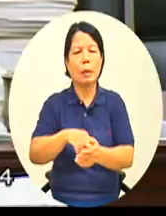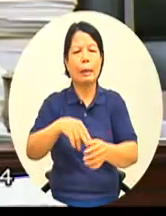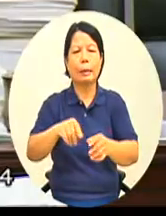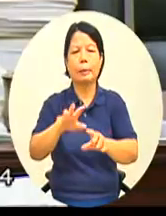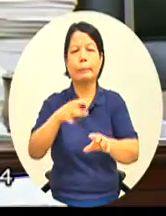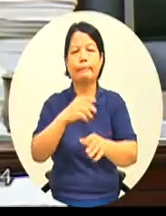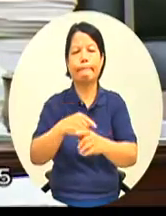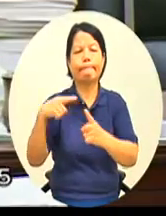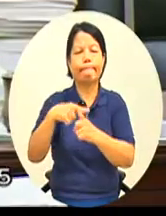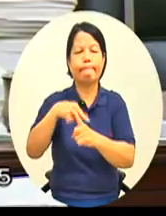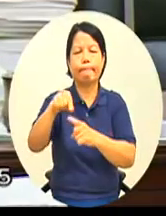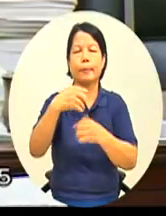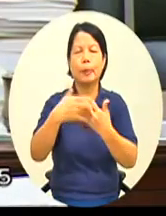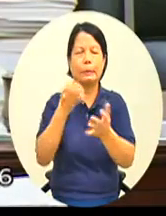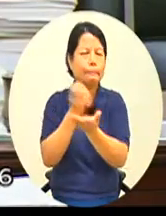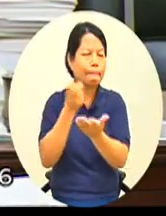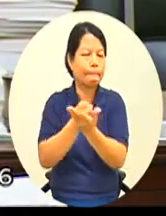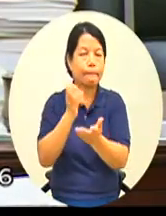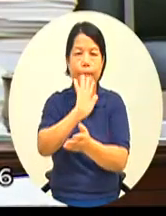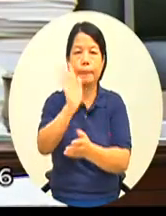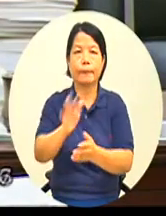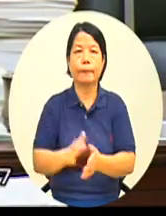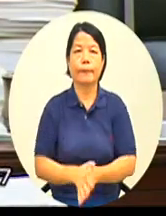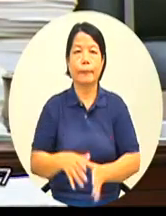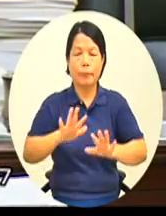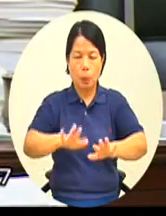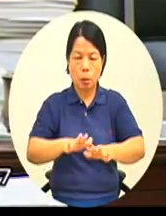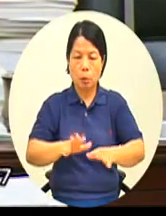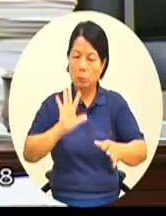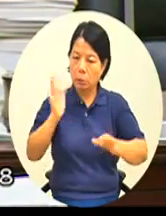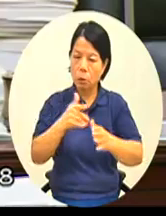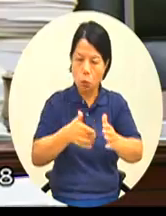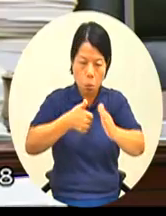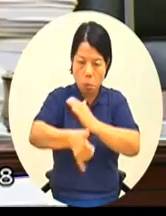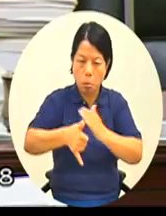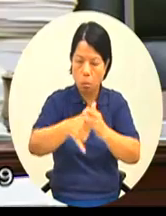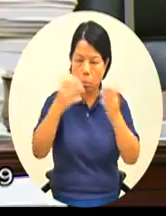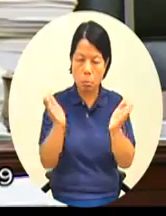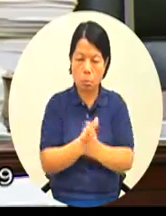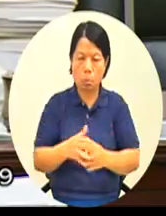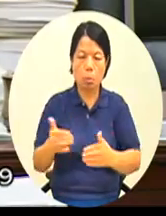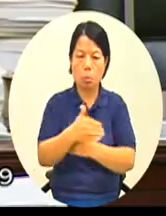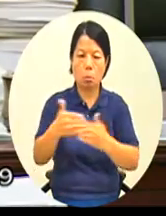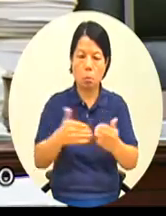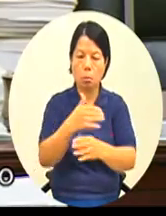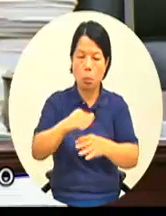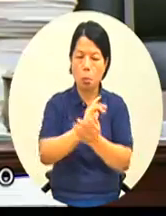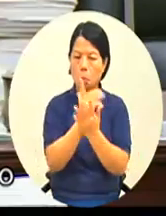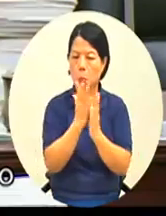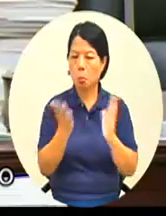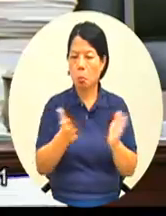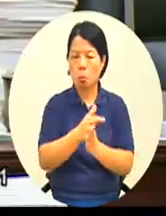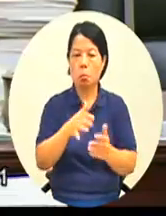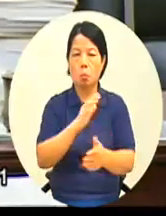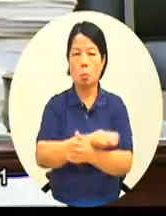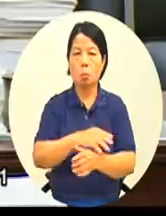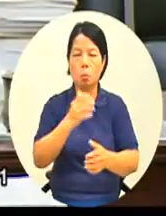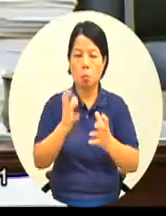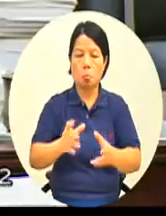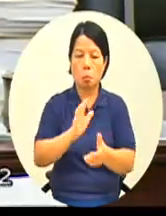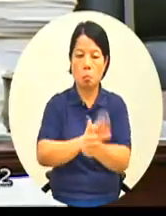为啊，把整个空间，包括色彩，包括它的进出，包括通用设计，包括各种辅具它的采